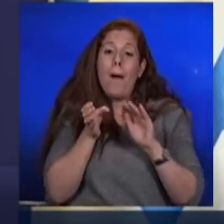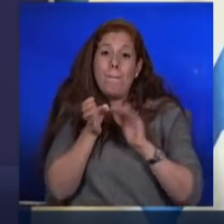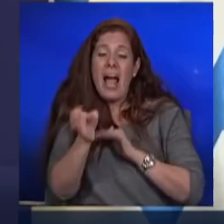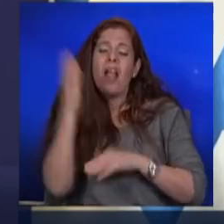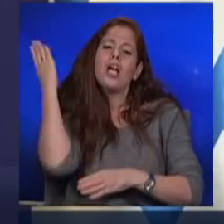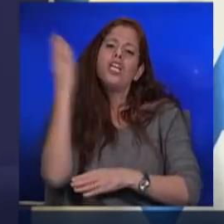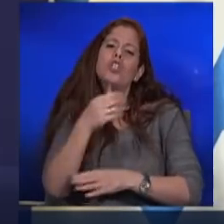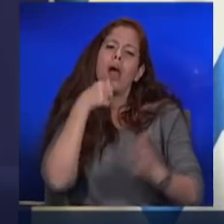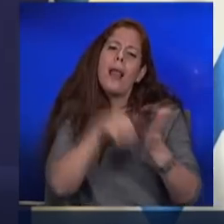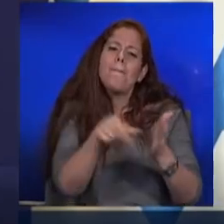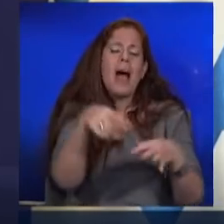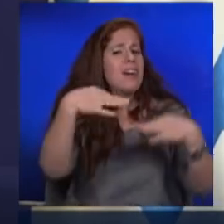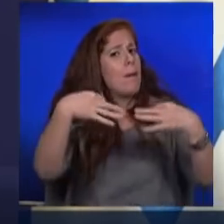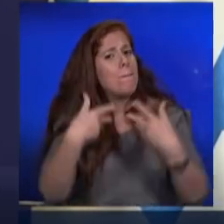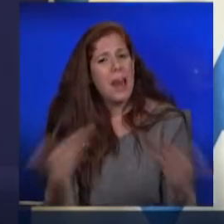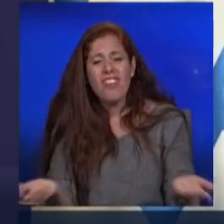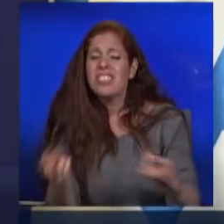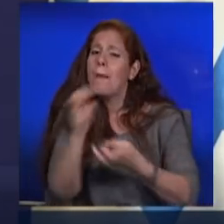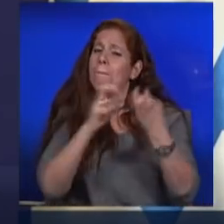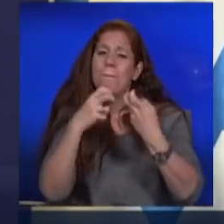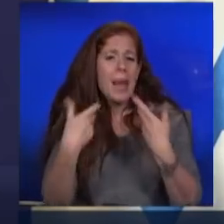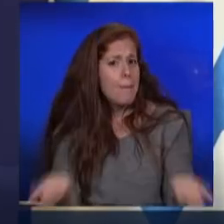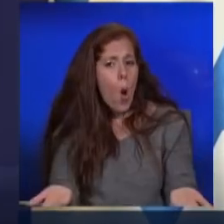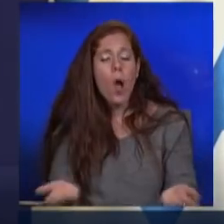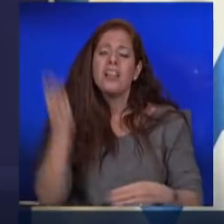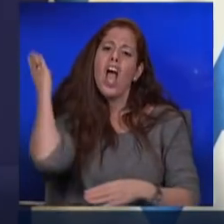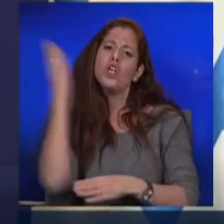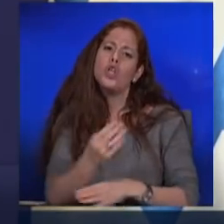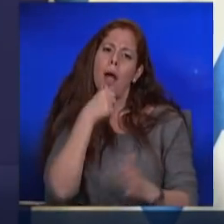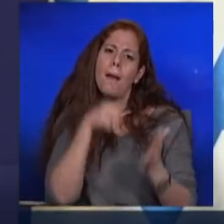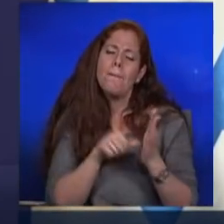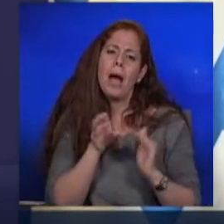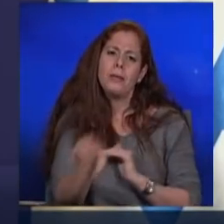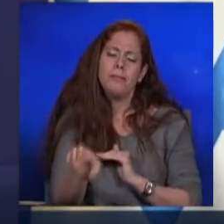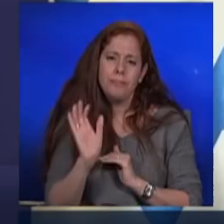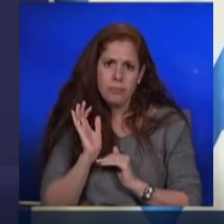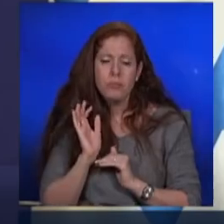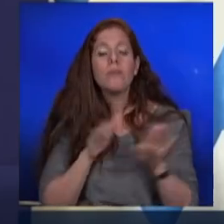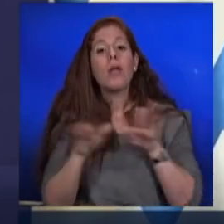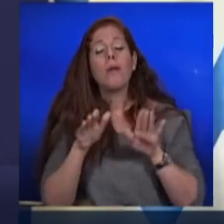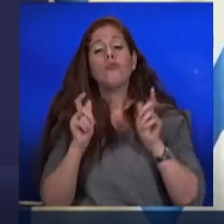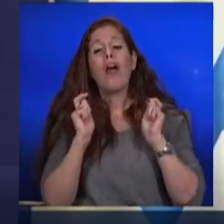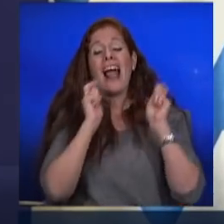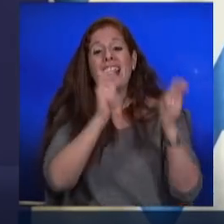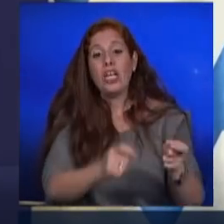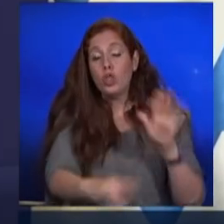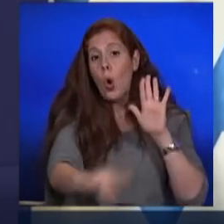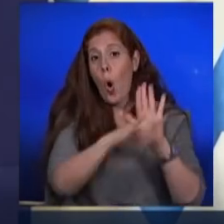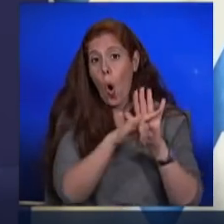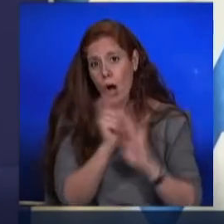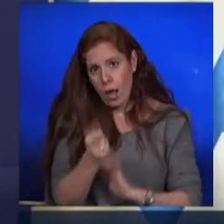בלי תפסים, בלי בירוקרטיה, ישר לחשבון הבנק. הממשלה תגיש חוק לכנסת בעניין זה, הצעת